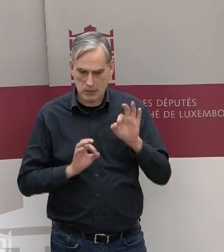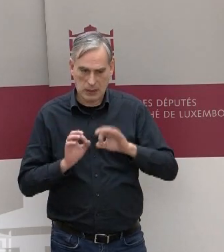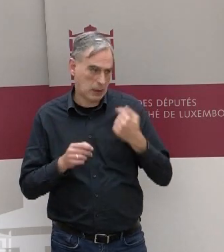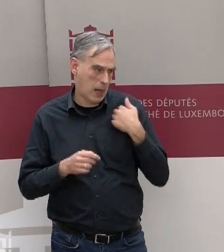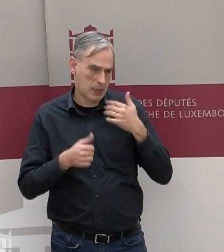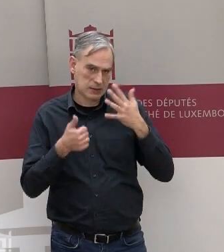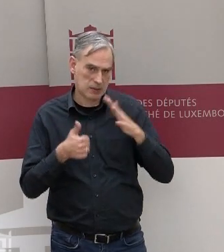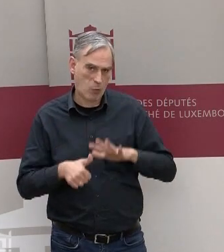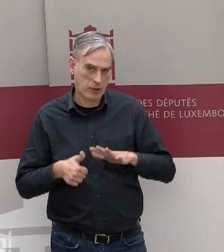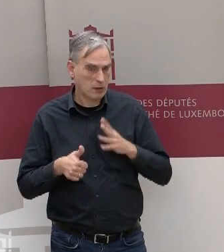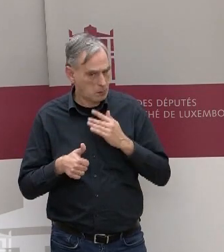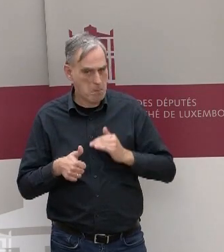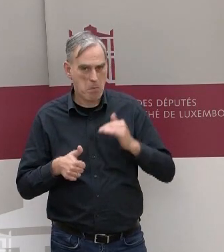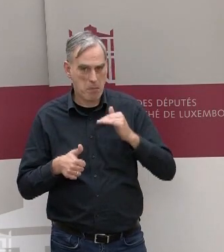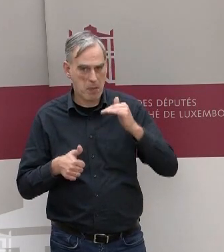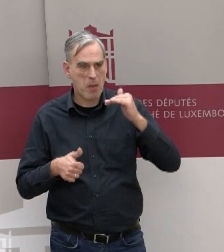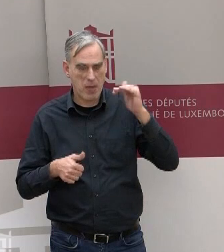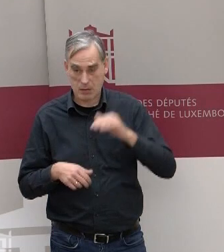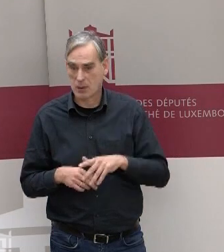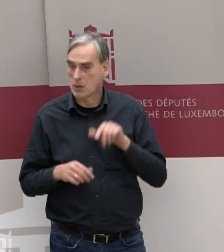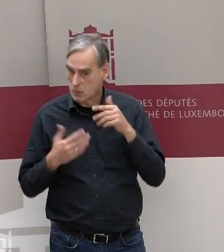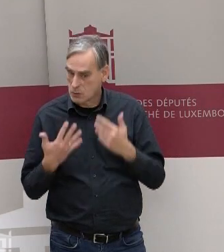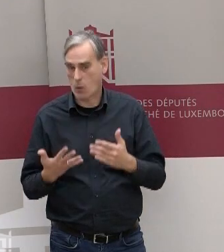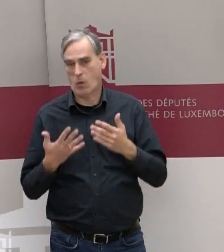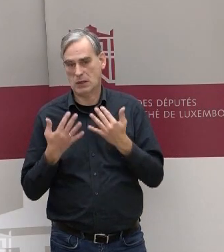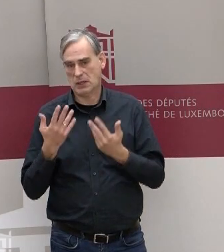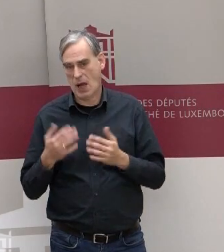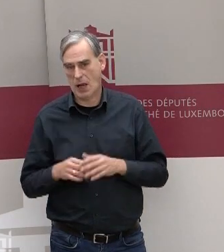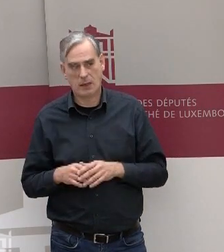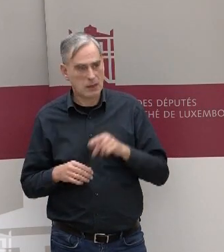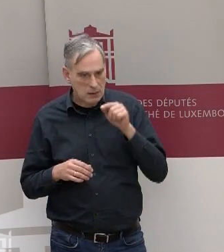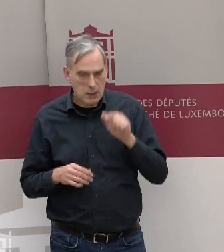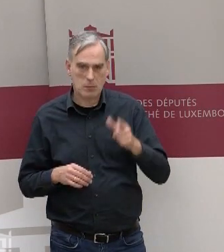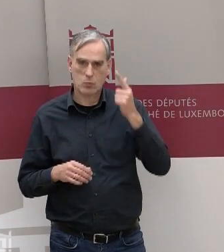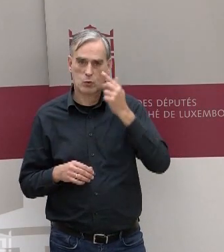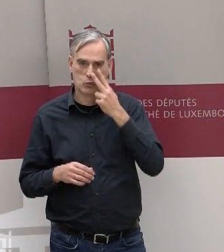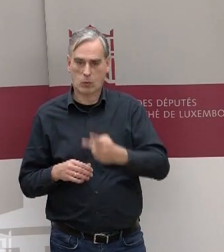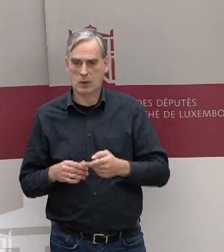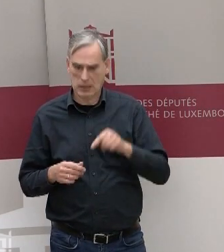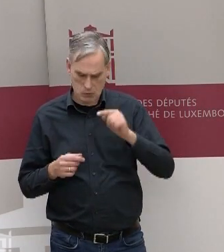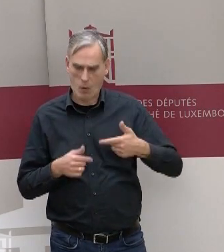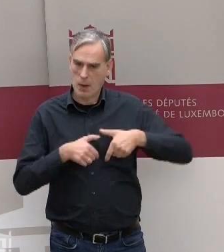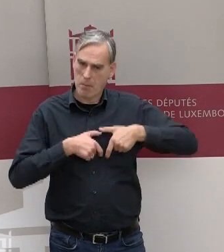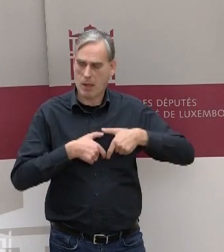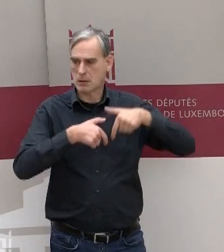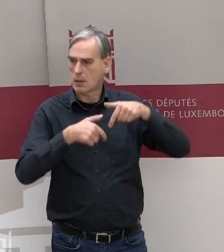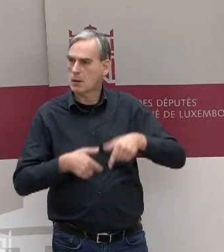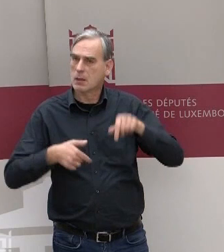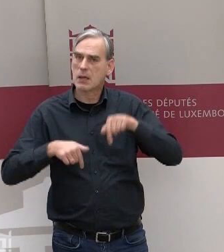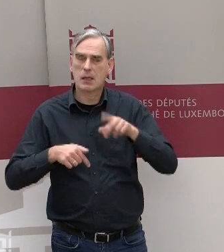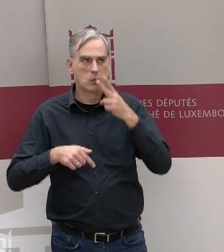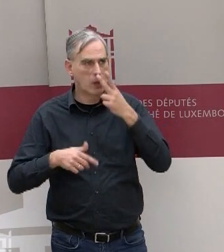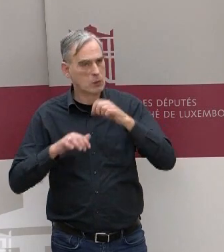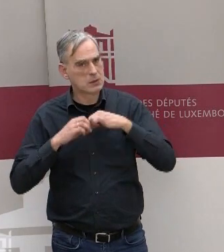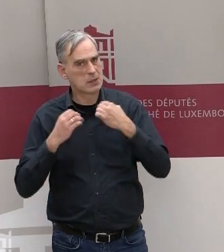meine, das sind Zuhören, die meisten zu her zuhören, wenn wir über die Situation hier im Land schwätzen. Das sind Zuhören, die